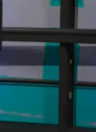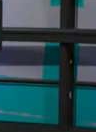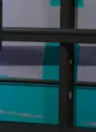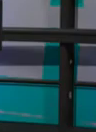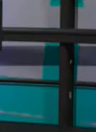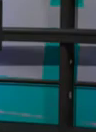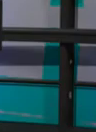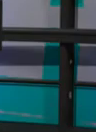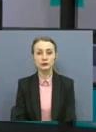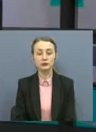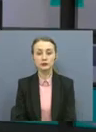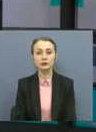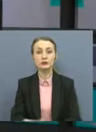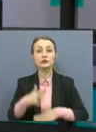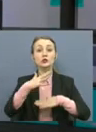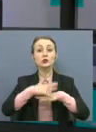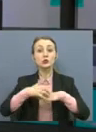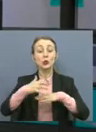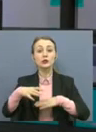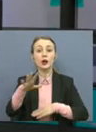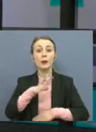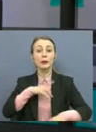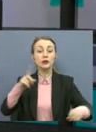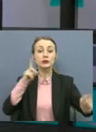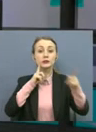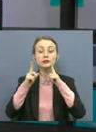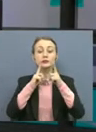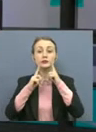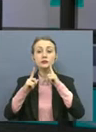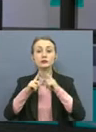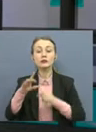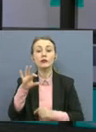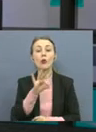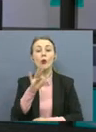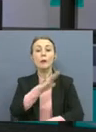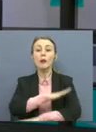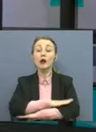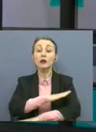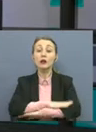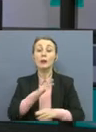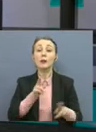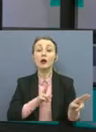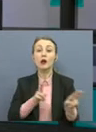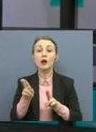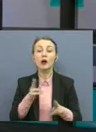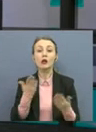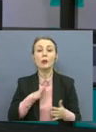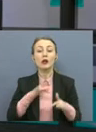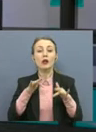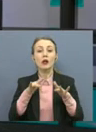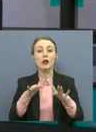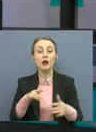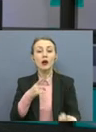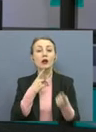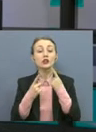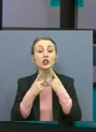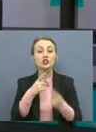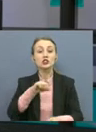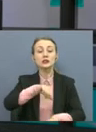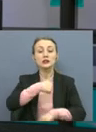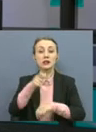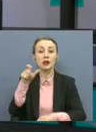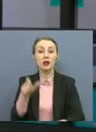Өткен жылдың соңғы күндерінің бірі жалпыұлттық аза тұту күні ретінде жарияланып, халық қара жамылып жатқанда Ерейментау ауданының әкімдігі жаңа